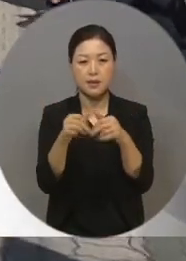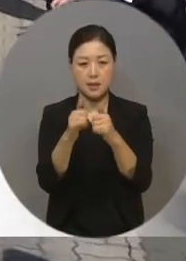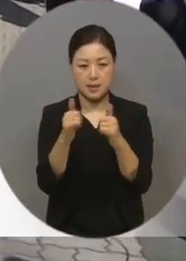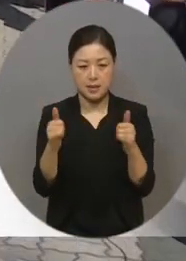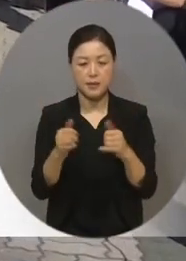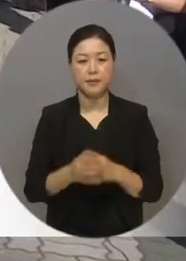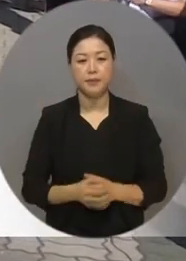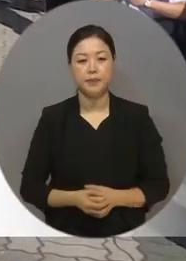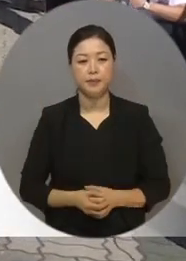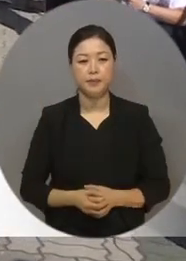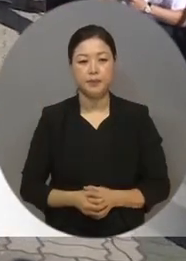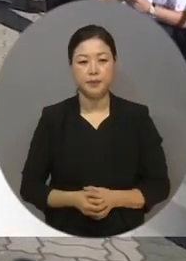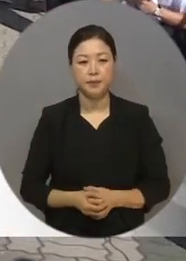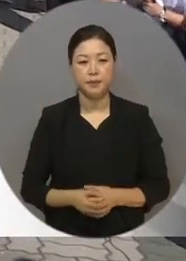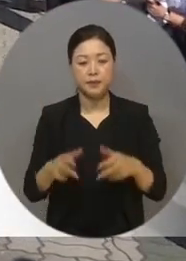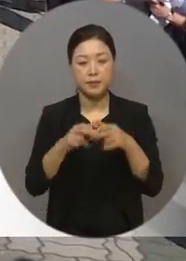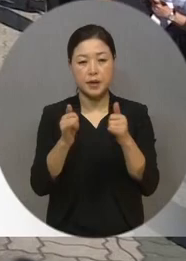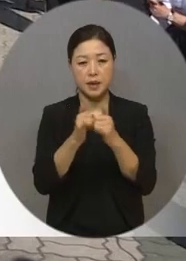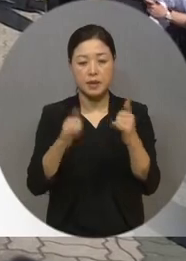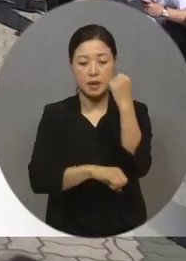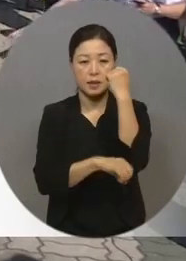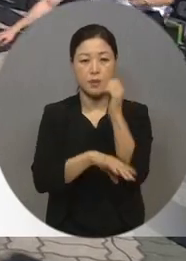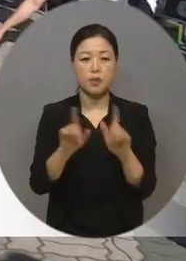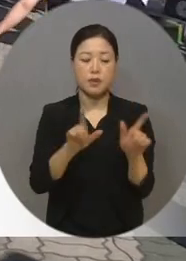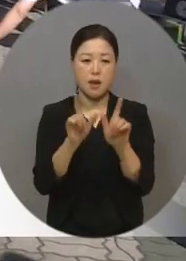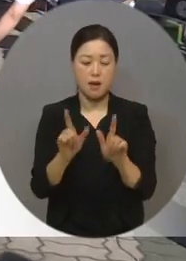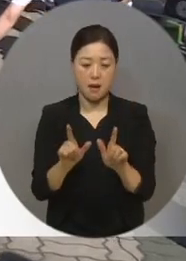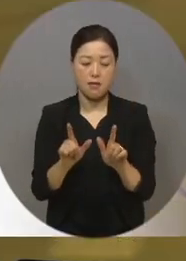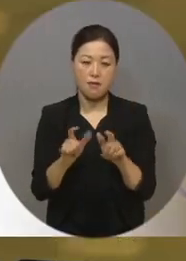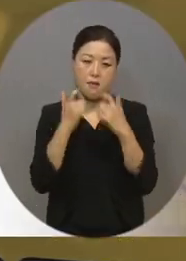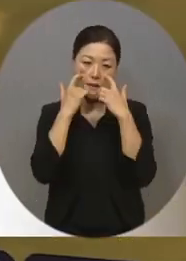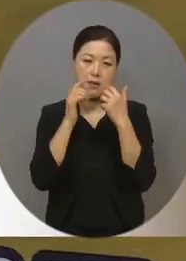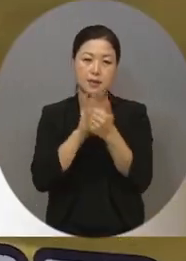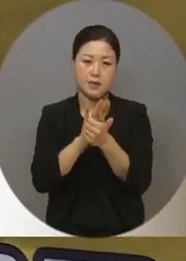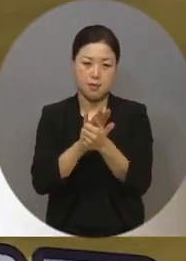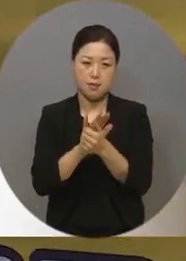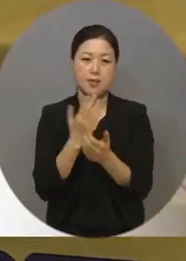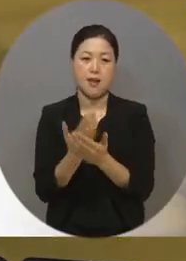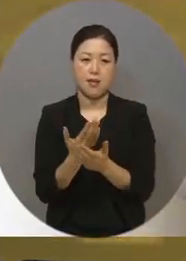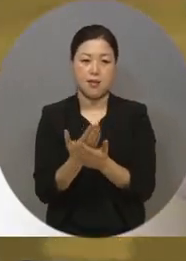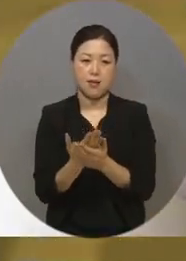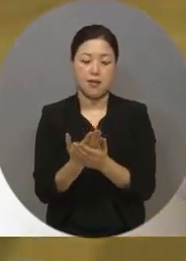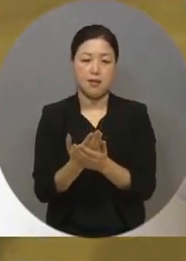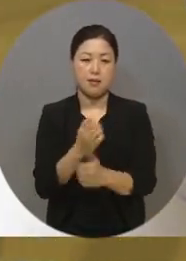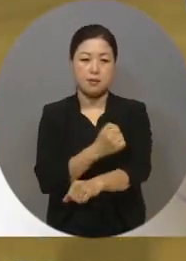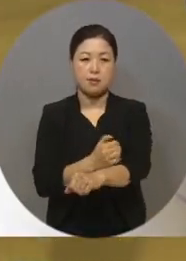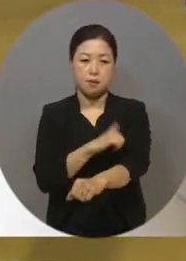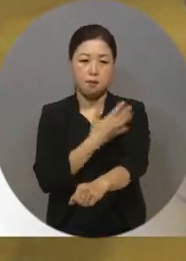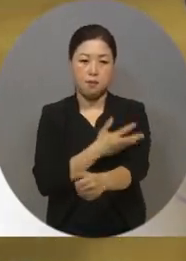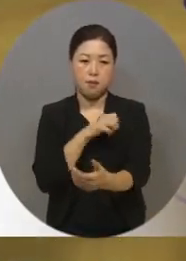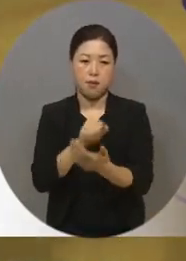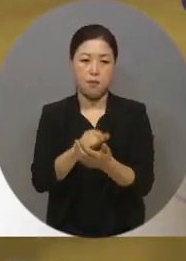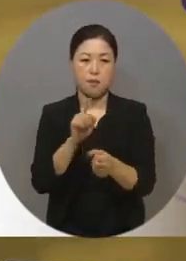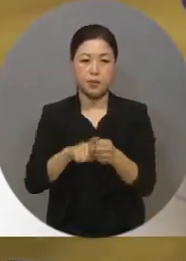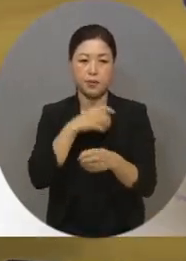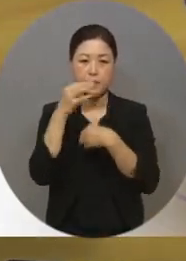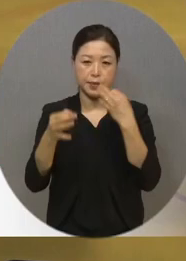당사자들. 장애인의 최소한의 삶을 보장해달라며 노동권 쟁취를 위해 목소리를 높이고